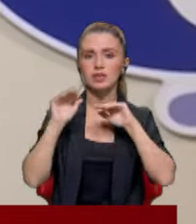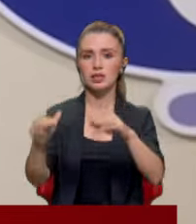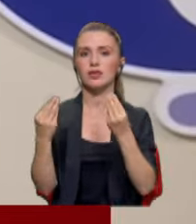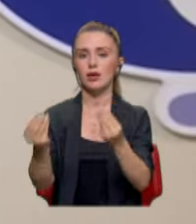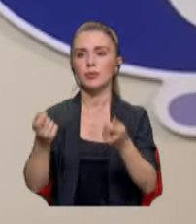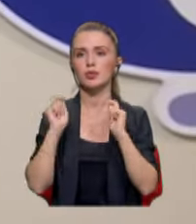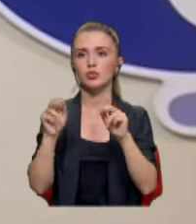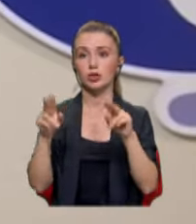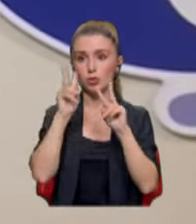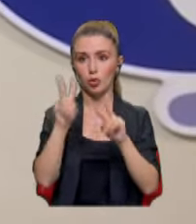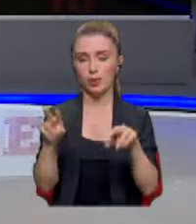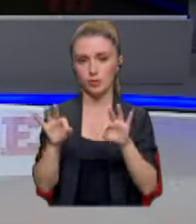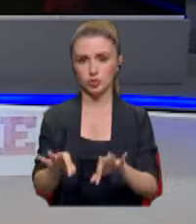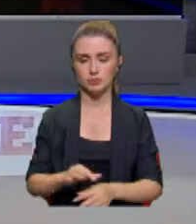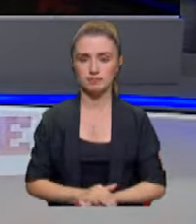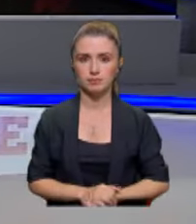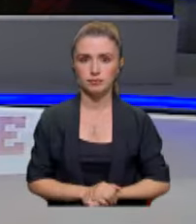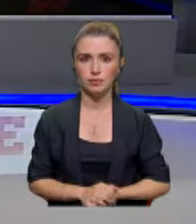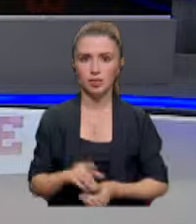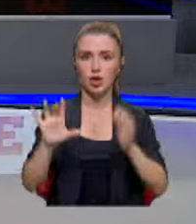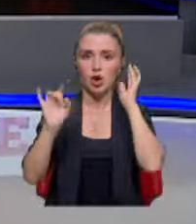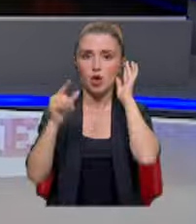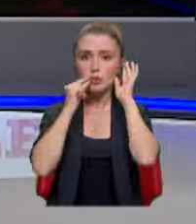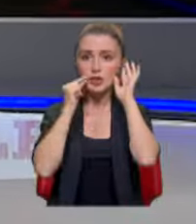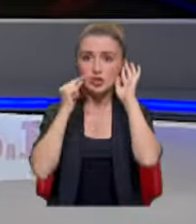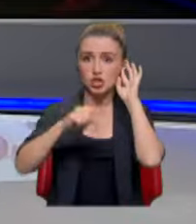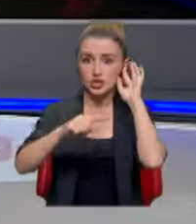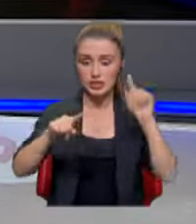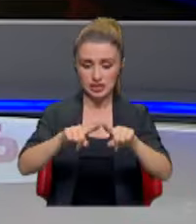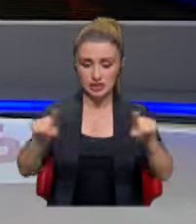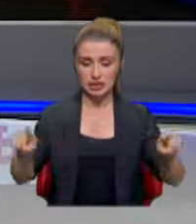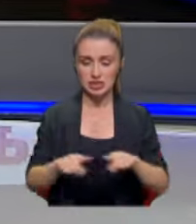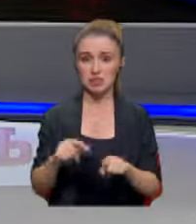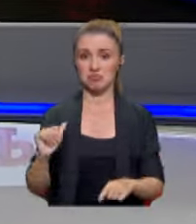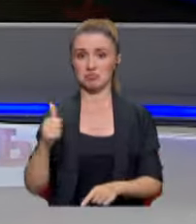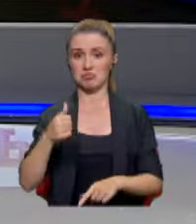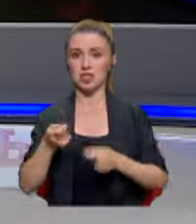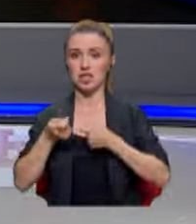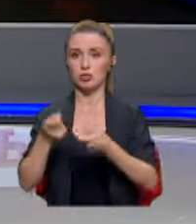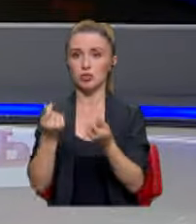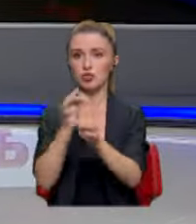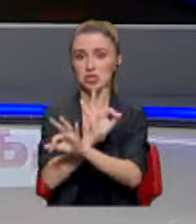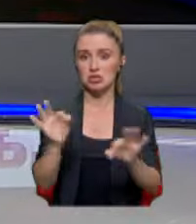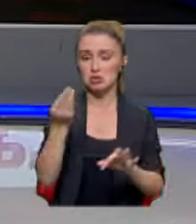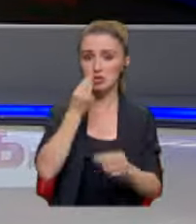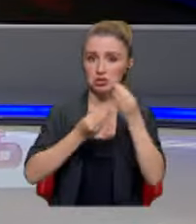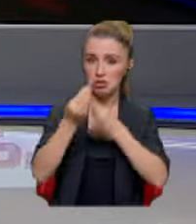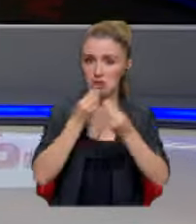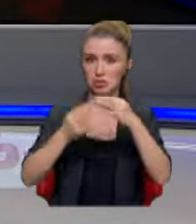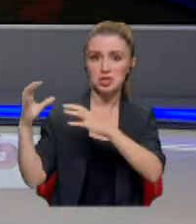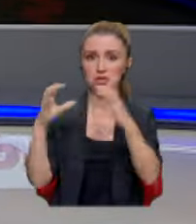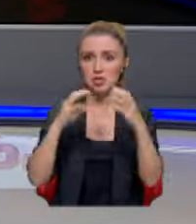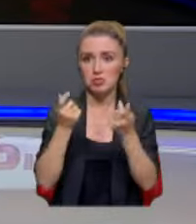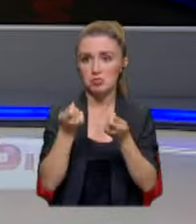zorunda hissediyorlar. 15 kişilik sınıflar, kolej konforunda eğitim, ücretsiz yemek, servis de